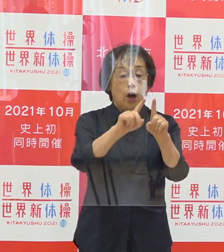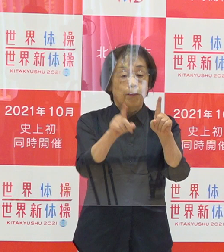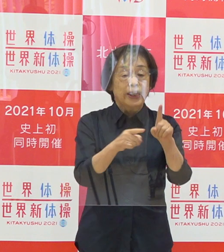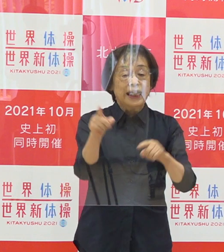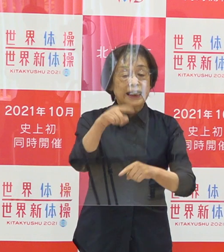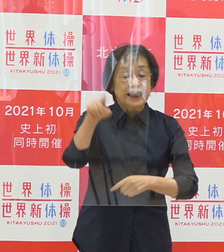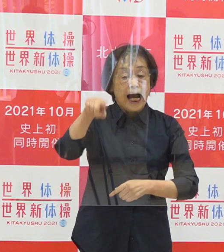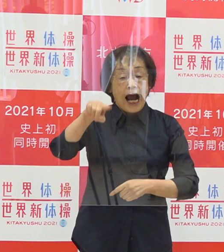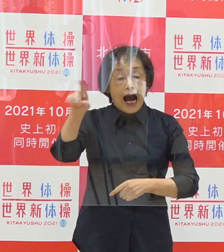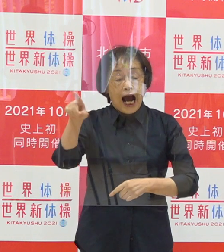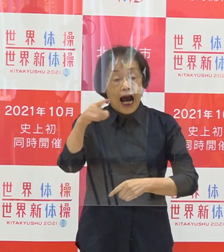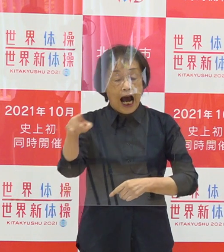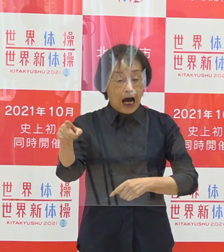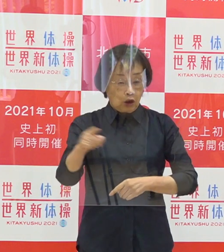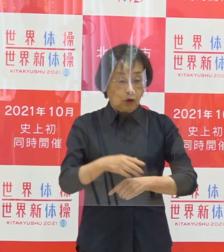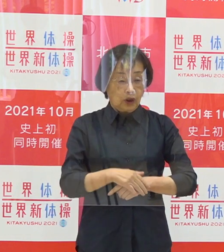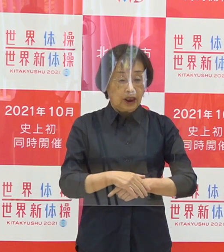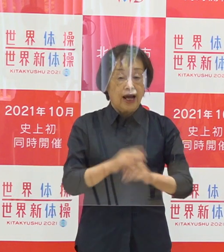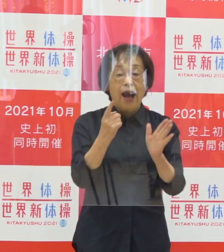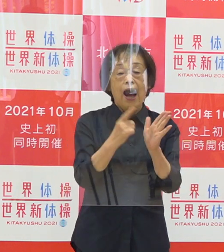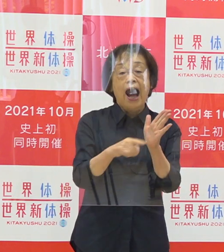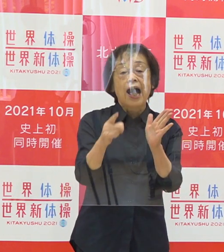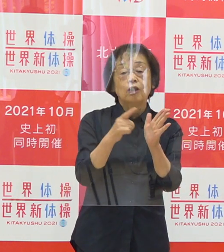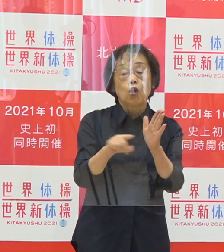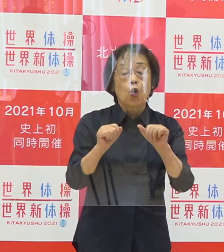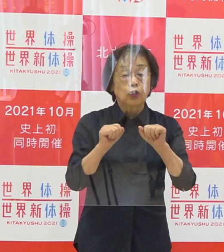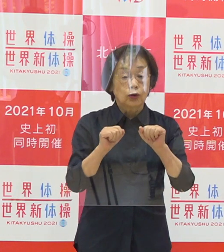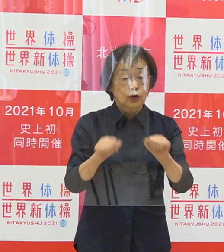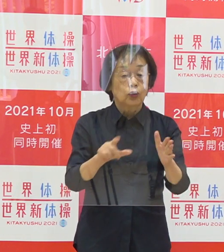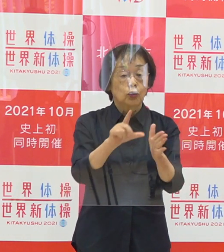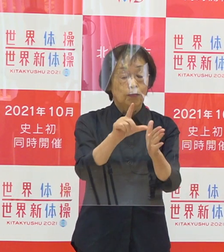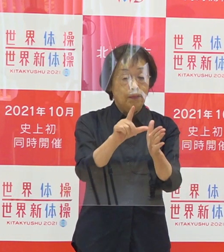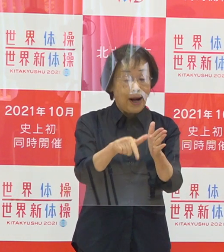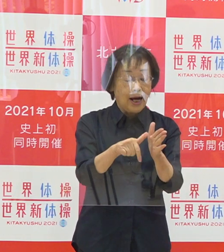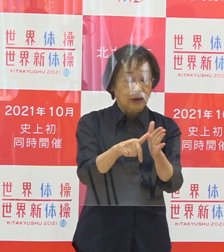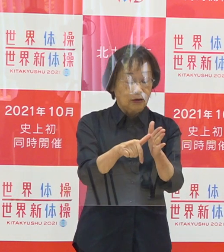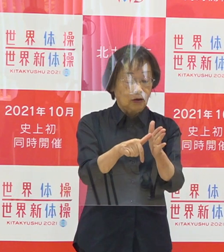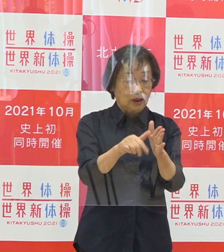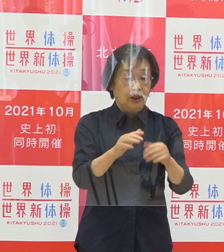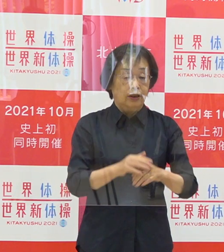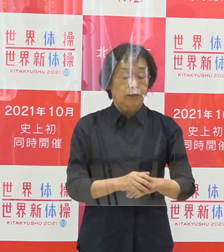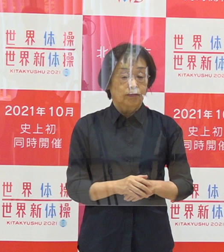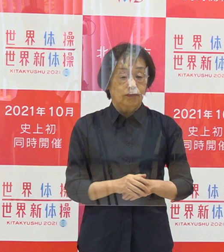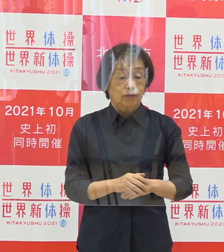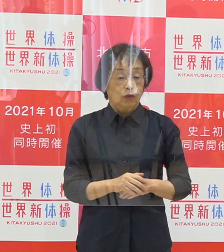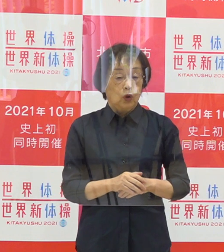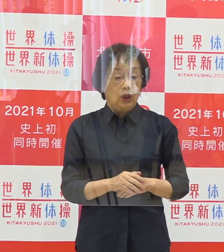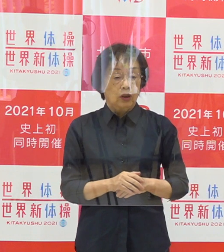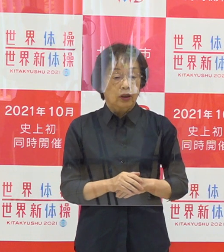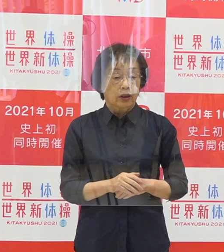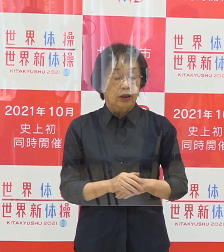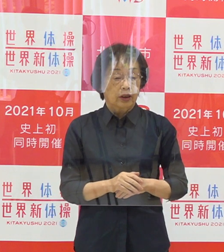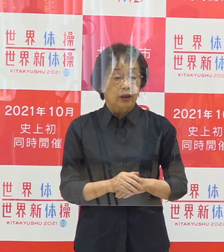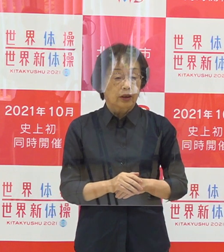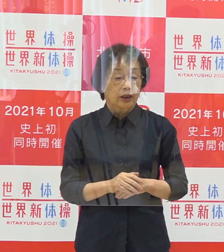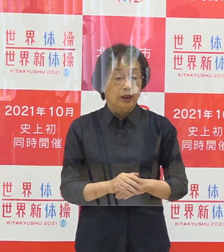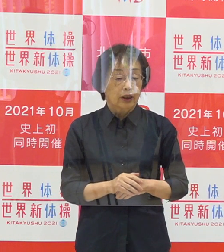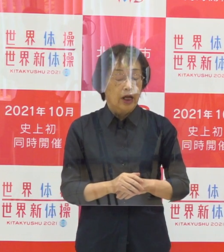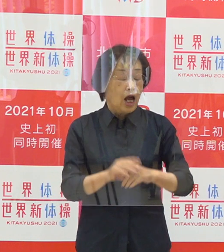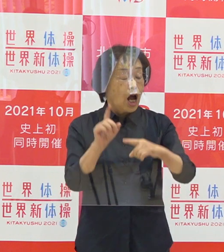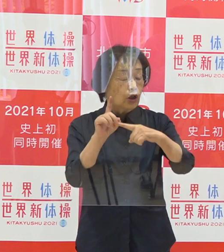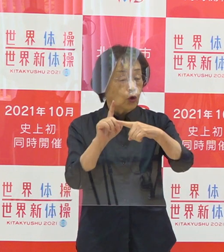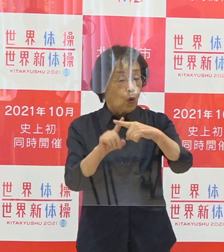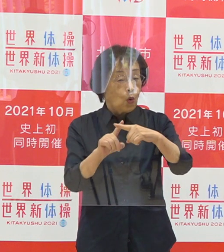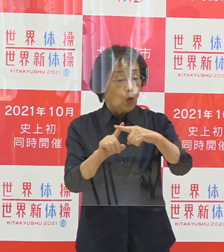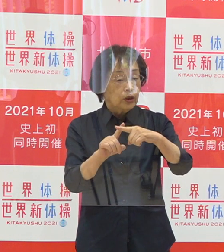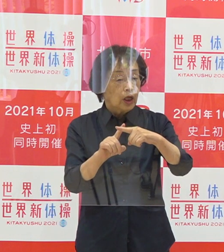応してしまう可能性があるということです。その場合は CT 値において これはもう陽性か陰性かギリギリのところ